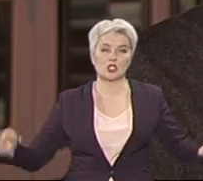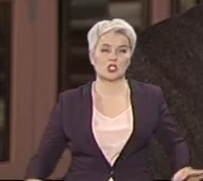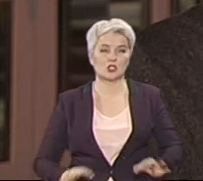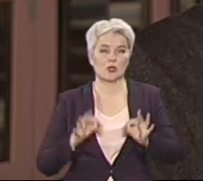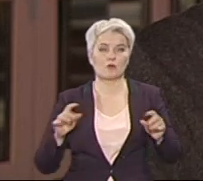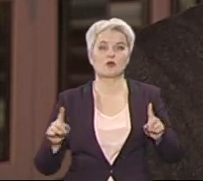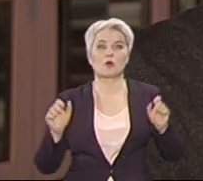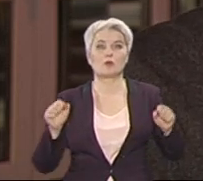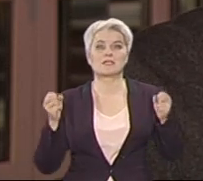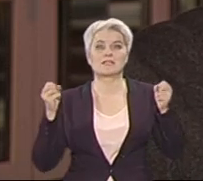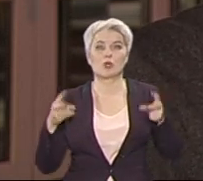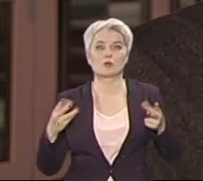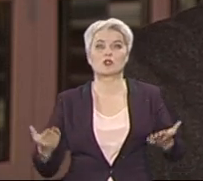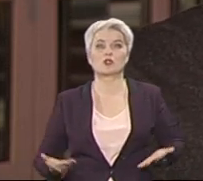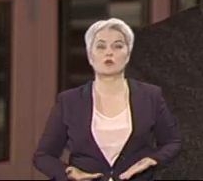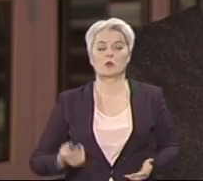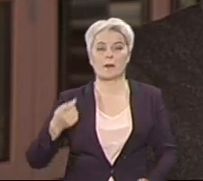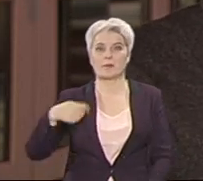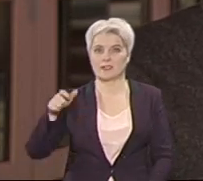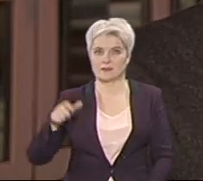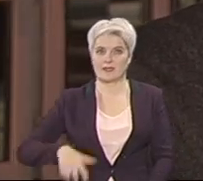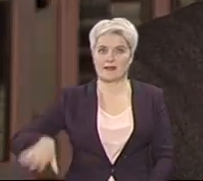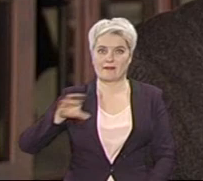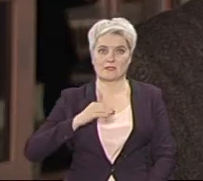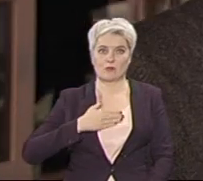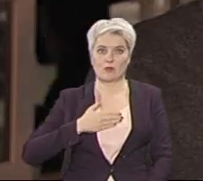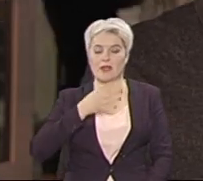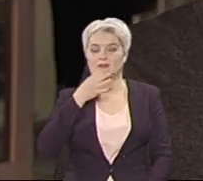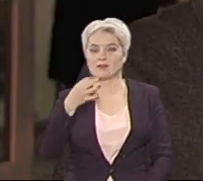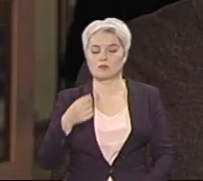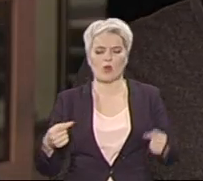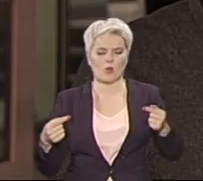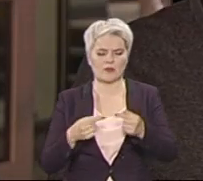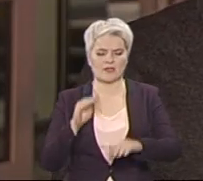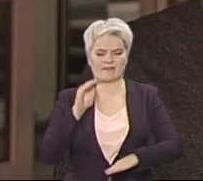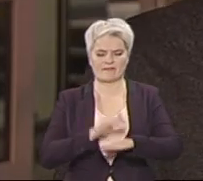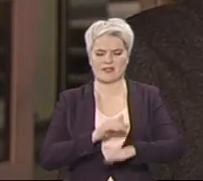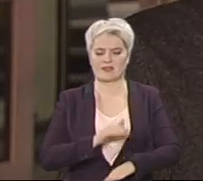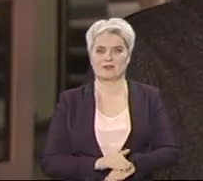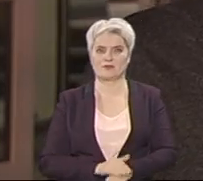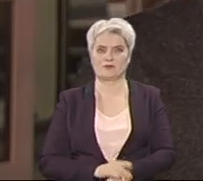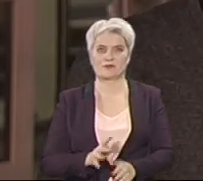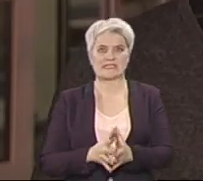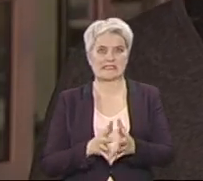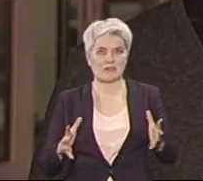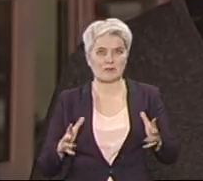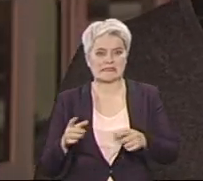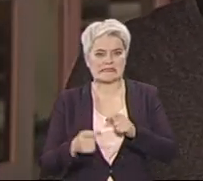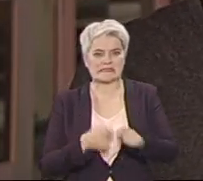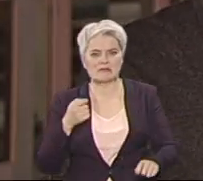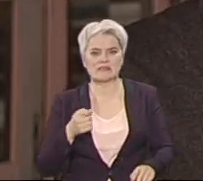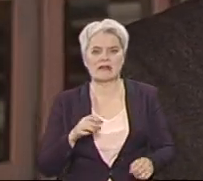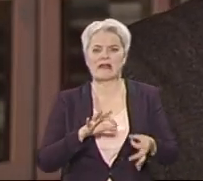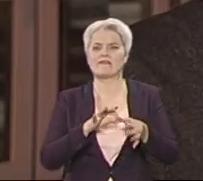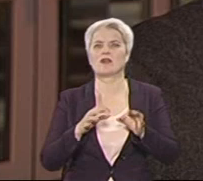дай Бог, загрожувати життю президента. Всі мої висловлювання є конкретним фактом. І, зокрема, те, що вони найбільше чіпляються за фразу